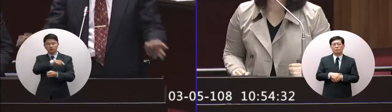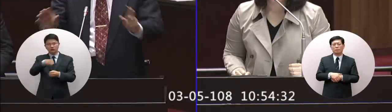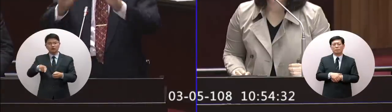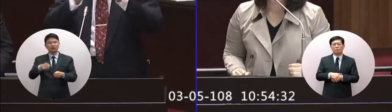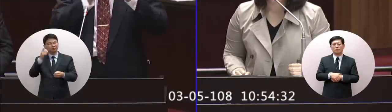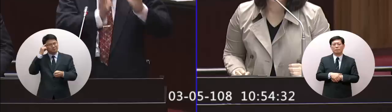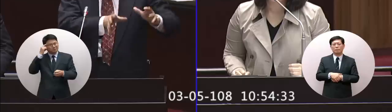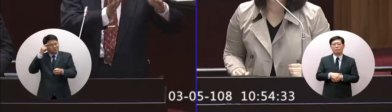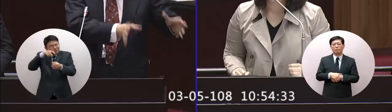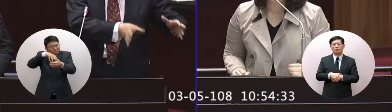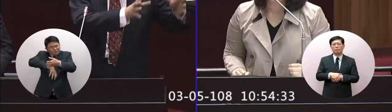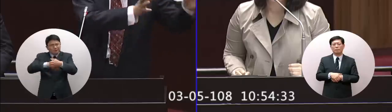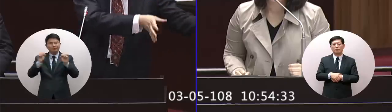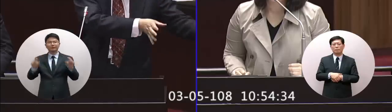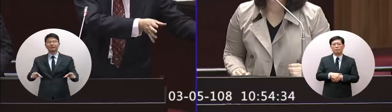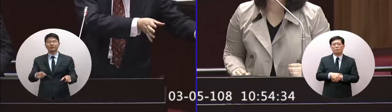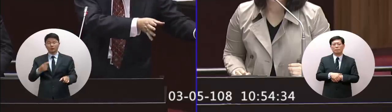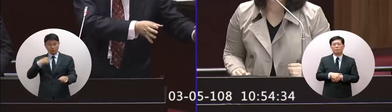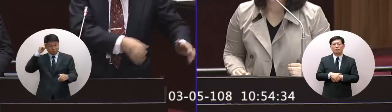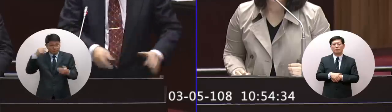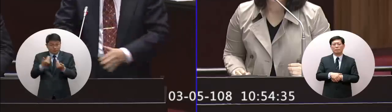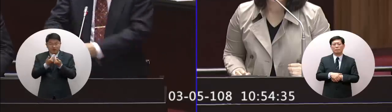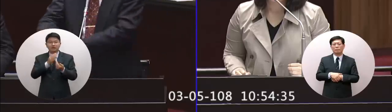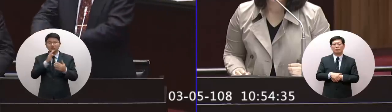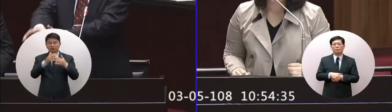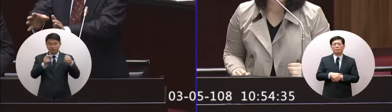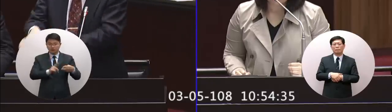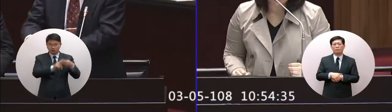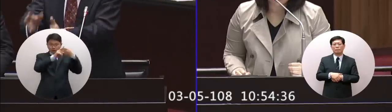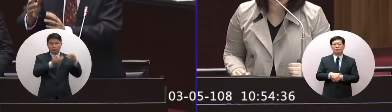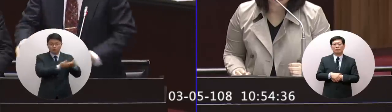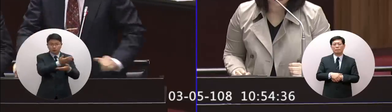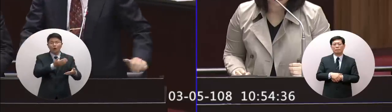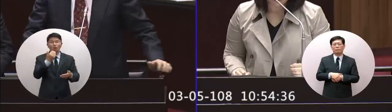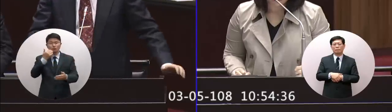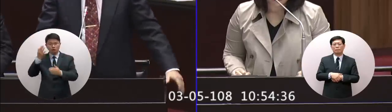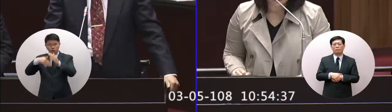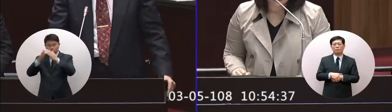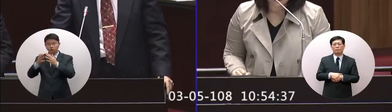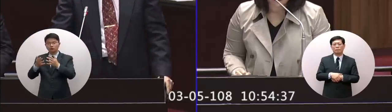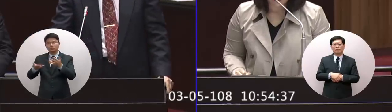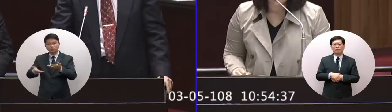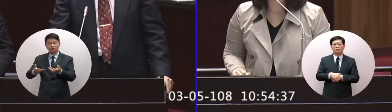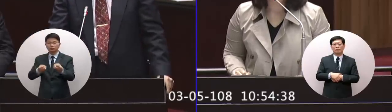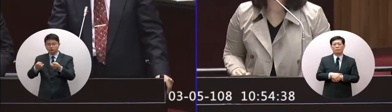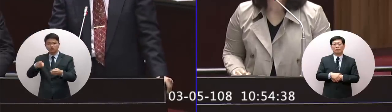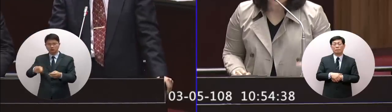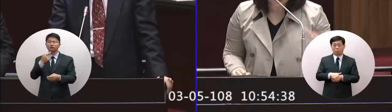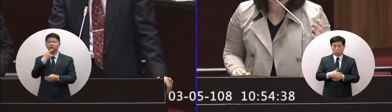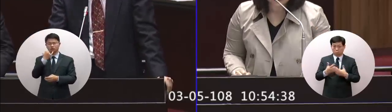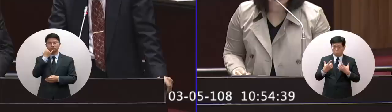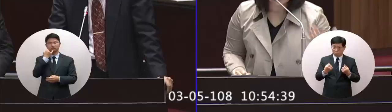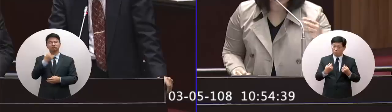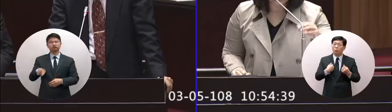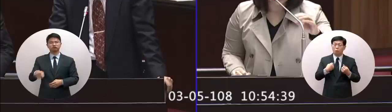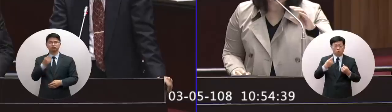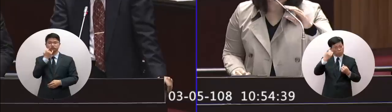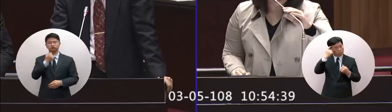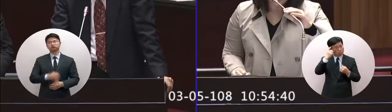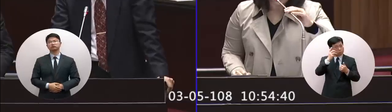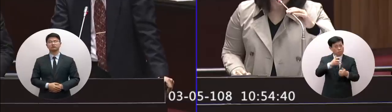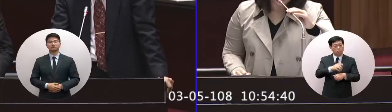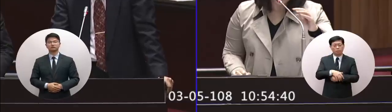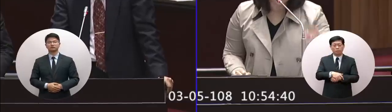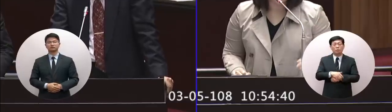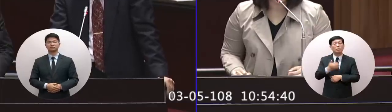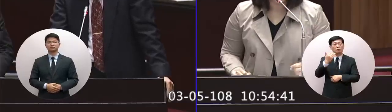码归一码。我们反对是那个民主协商，不反对一般的正常学术交流了。 哦，那我这样想请问你，就